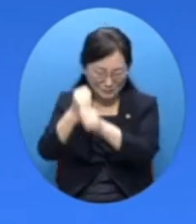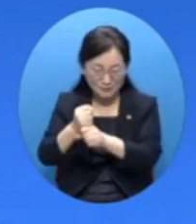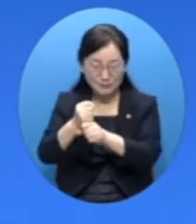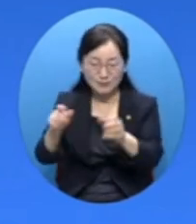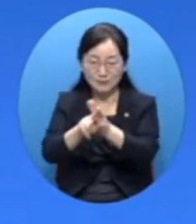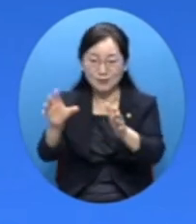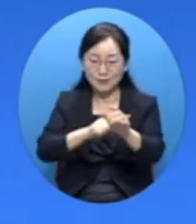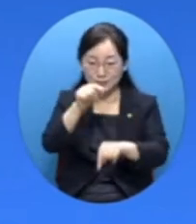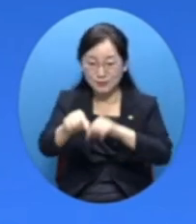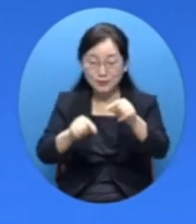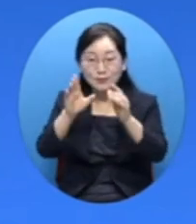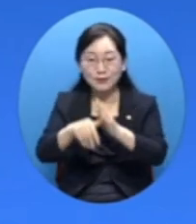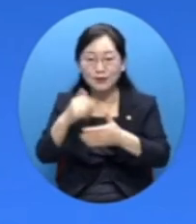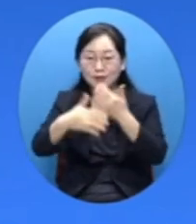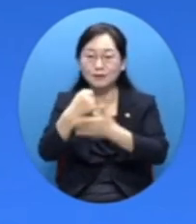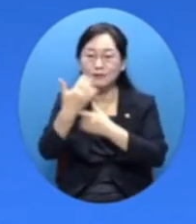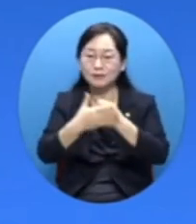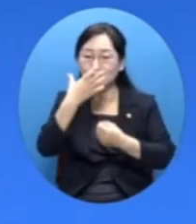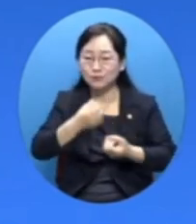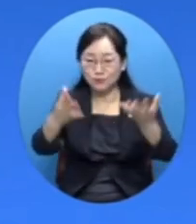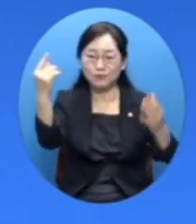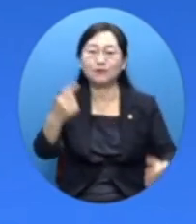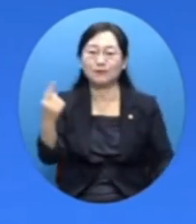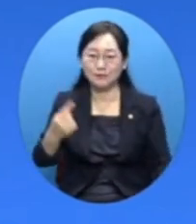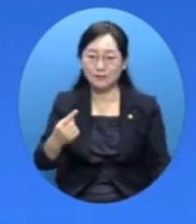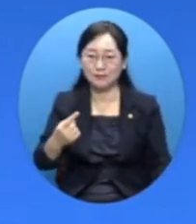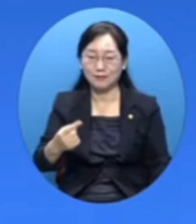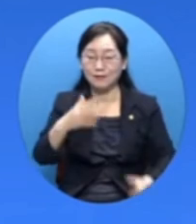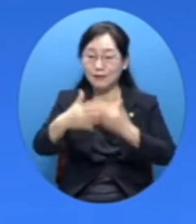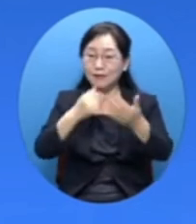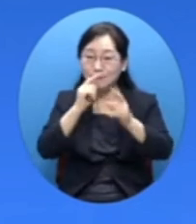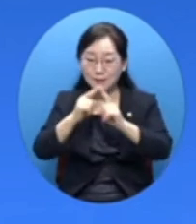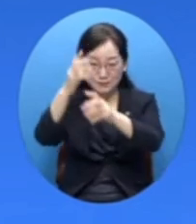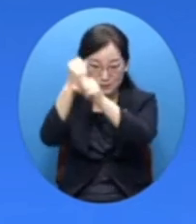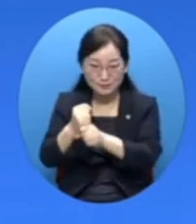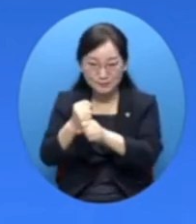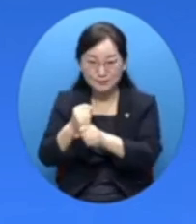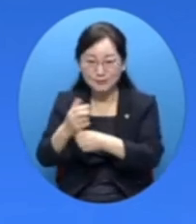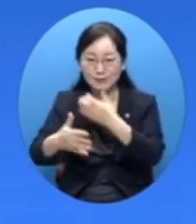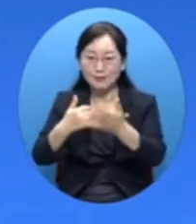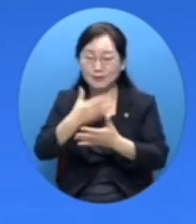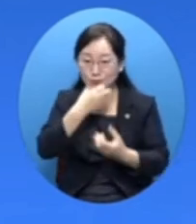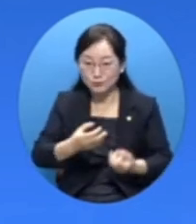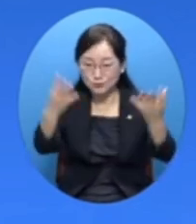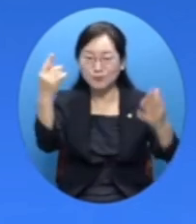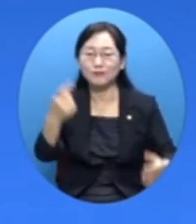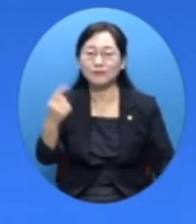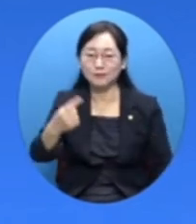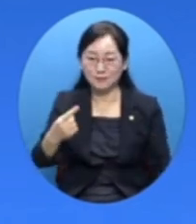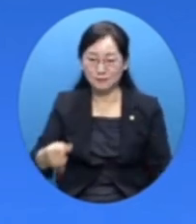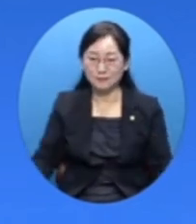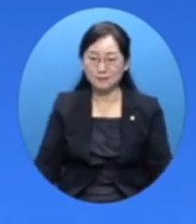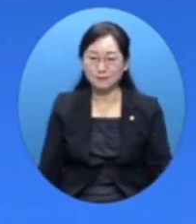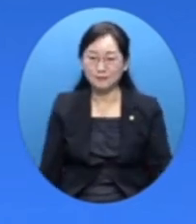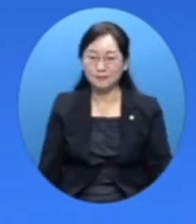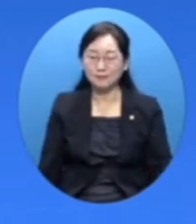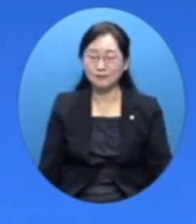믿음으로 나갈 때 하나님의 은혜와 축복이 임하게 되는 것입니다 하나님의 말씀을 붙잡고 나갈 때 하나님의 축복이 임하게 되는